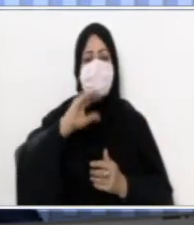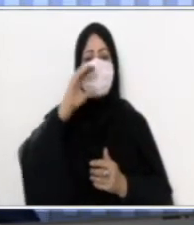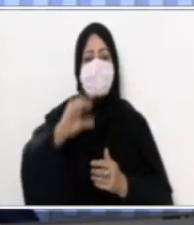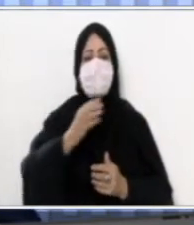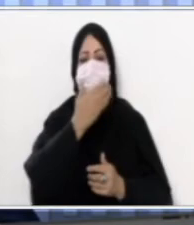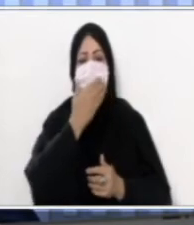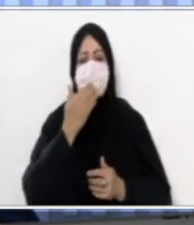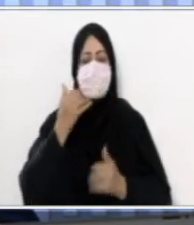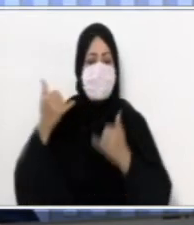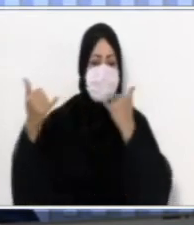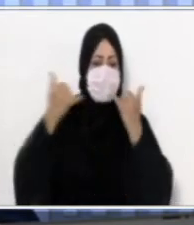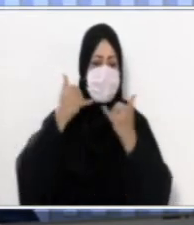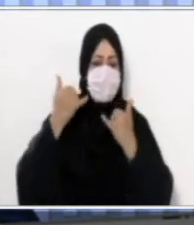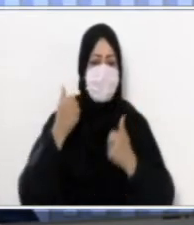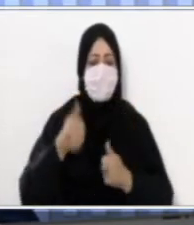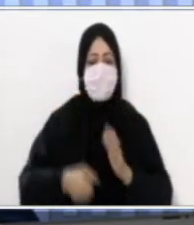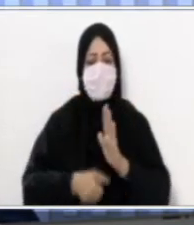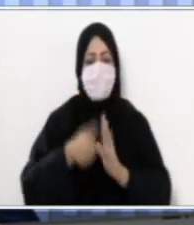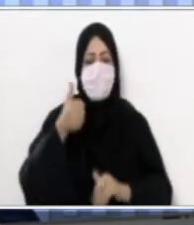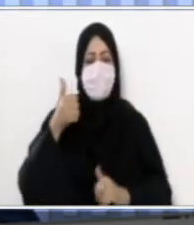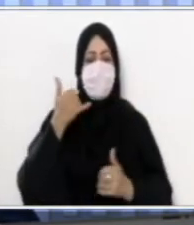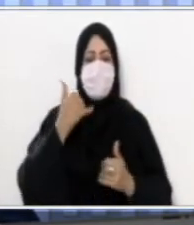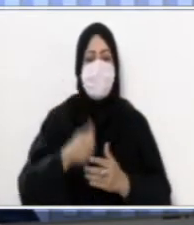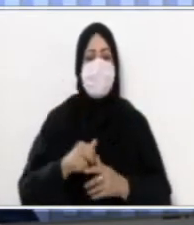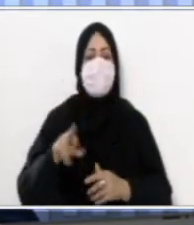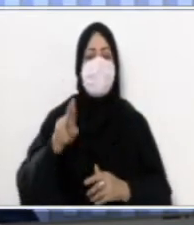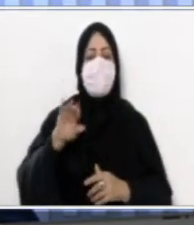الأخ مختار من طرابلس، وعليكم السلام ورحمة الله. الله